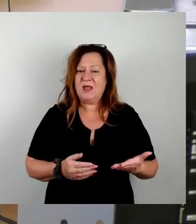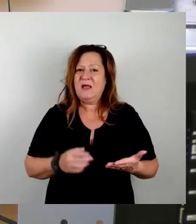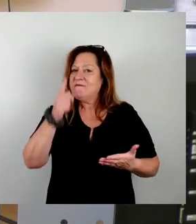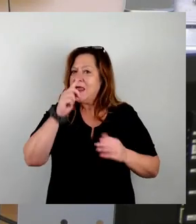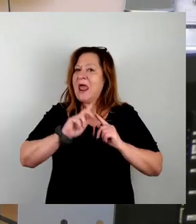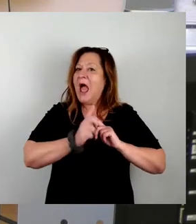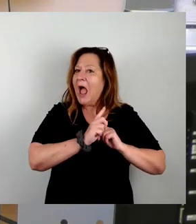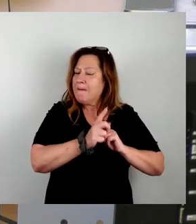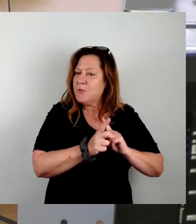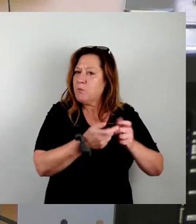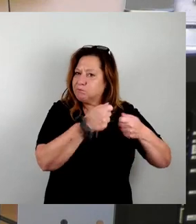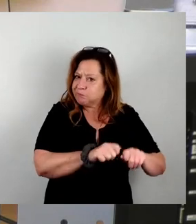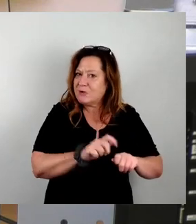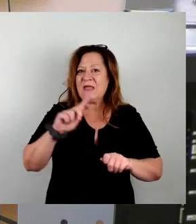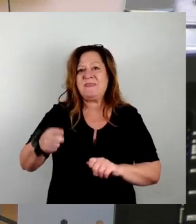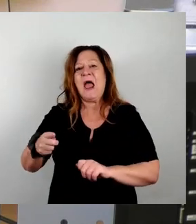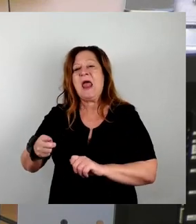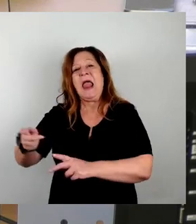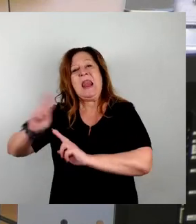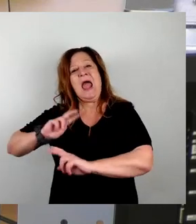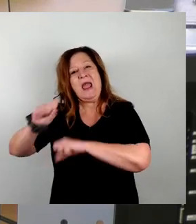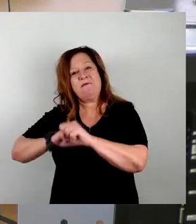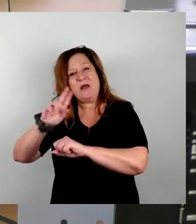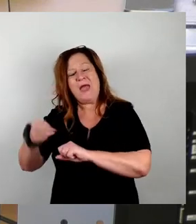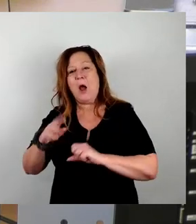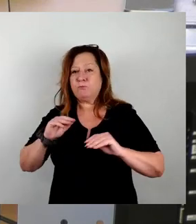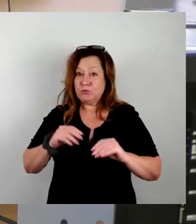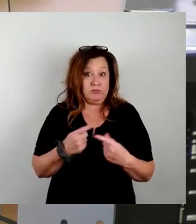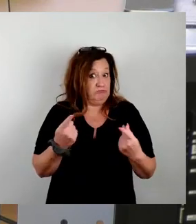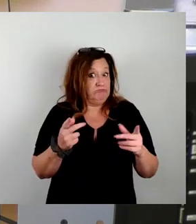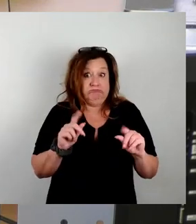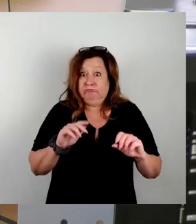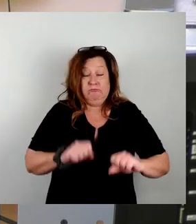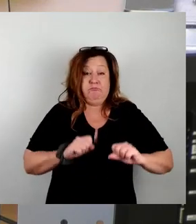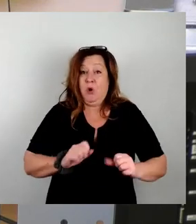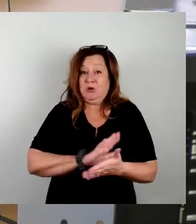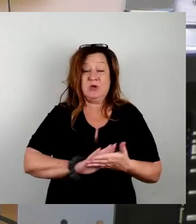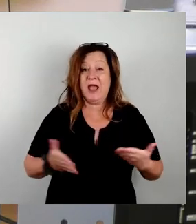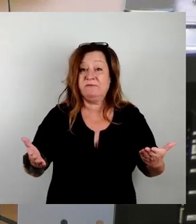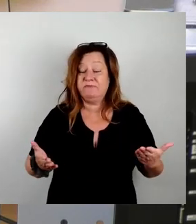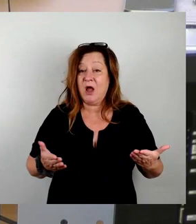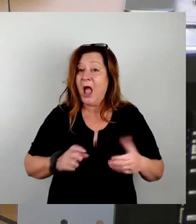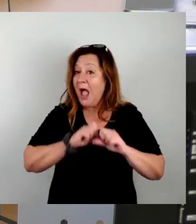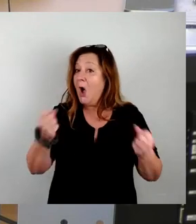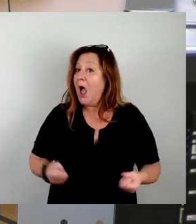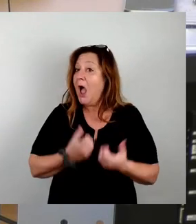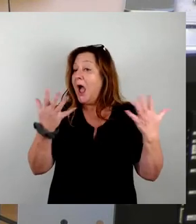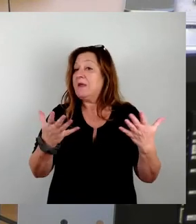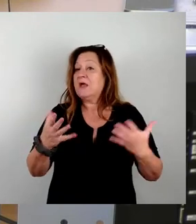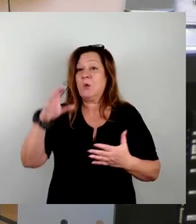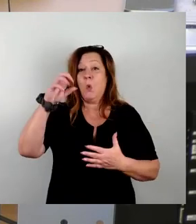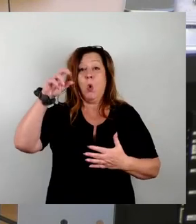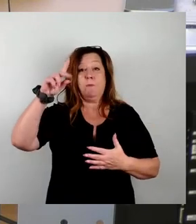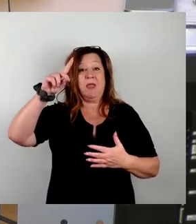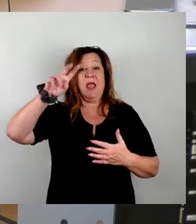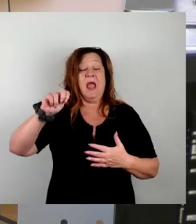nutzen. Das ist möglich. Es wäre eine Vereinfachung, und gleichzeitig würde es den ÖPNV, den öffentlichen